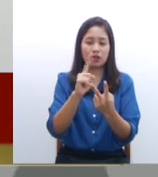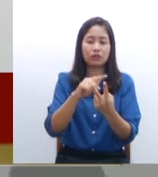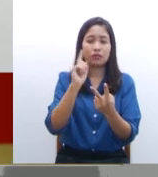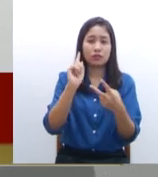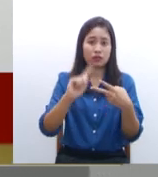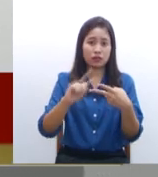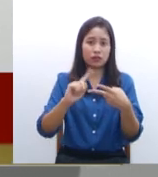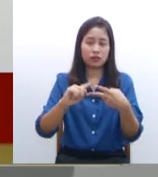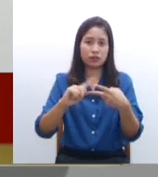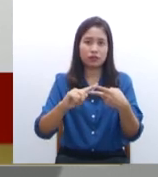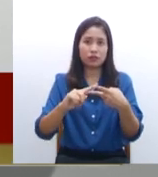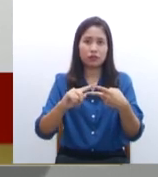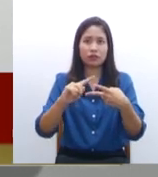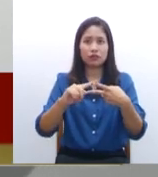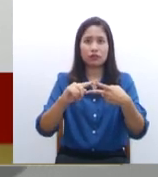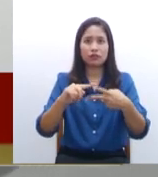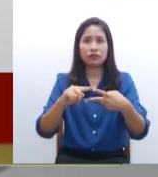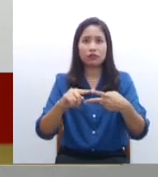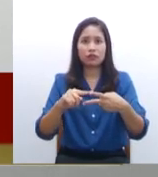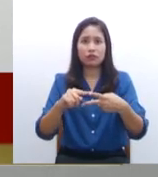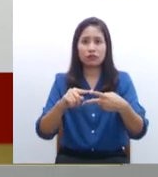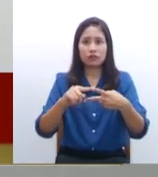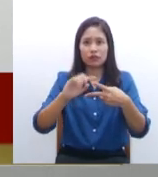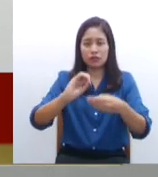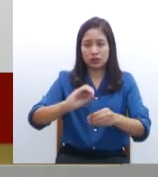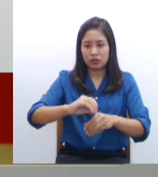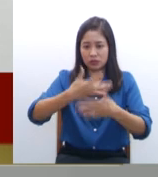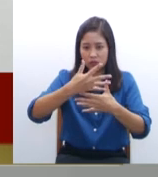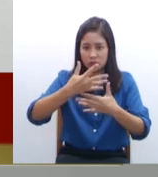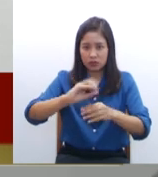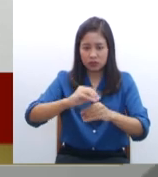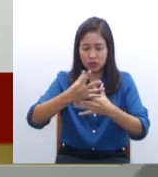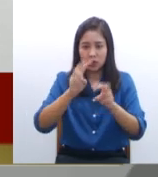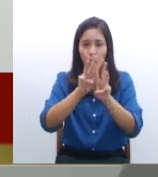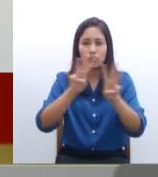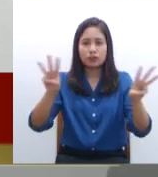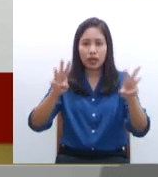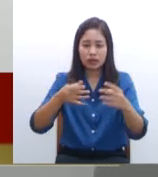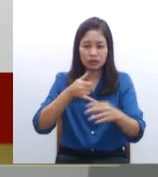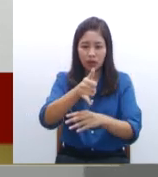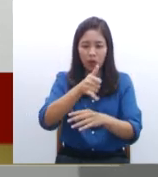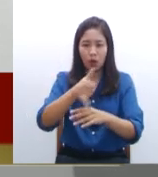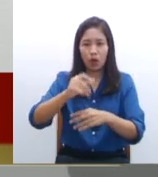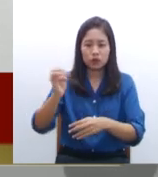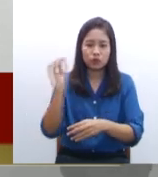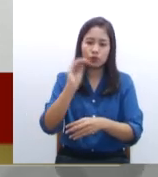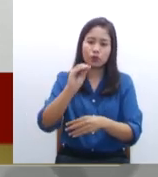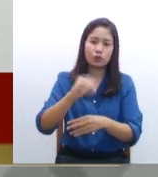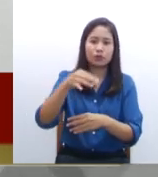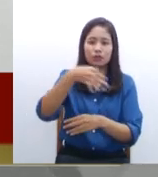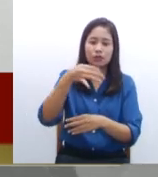ช่องทางที่1อัปโหลดหลักฐานการสมัครทั้งหมดผ่านเว็บไซต์ภายในวันที่31สิงหาคมพุทธศัก